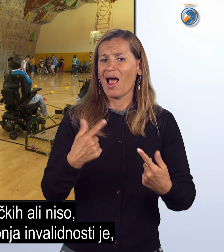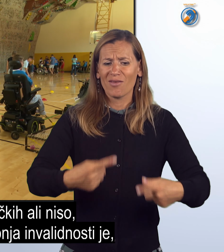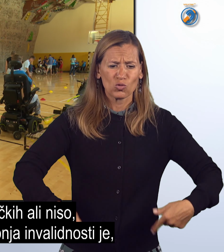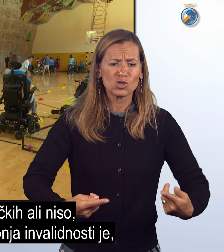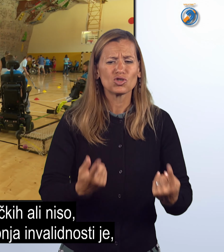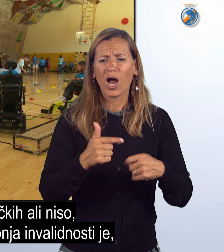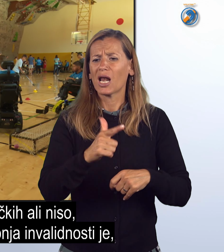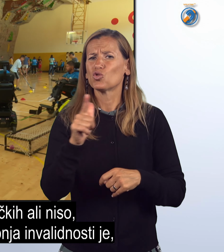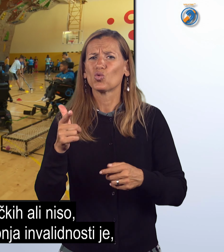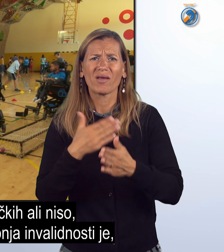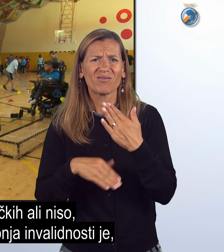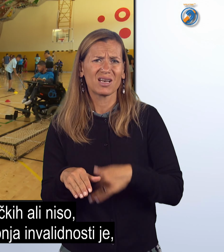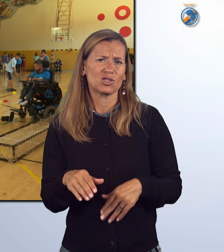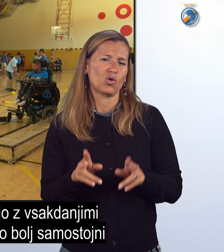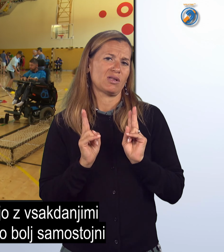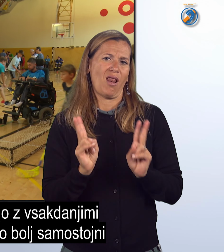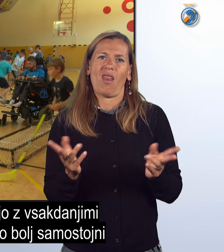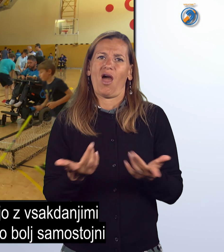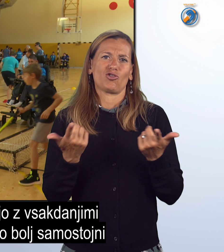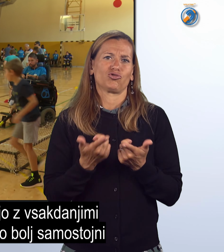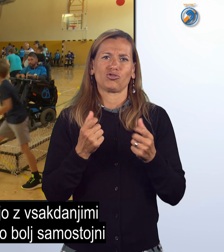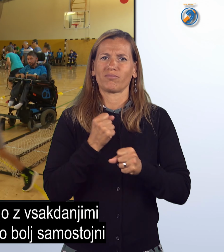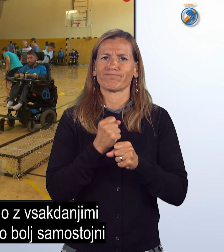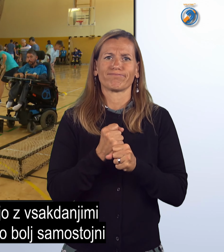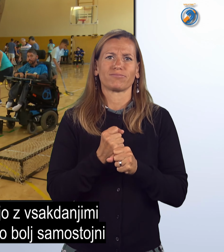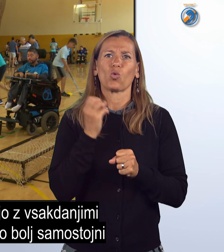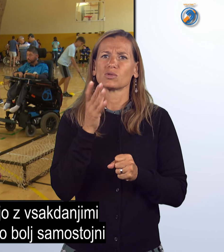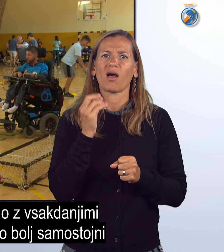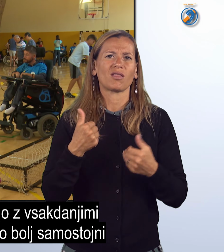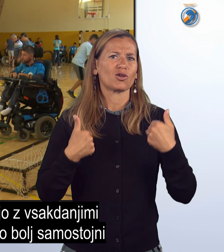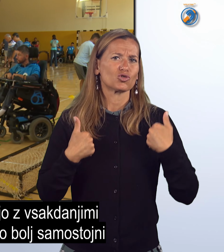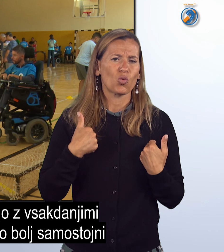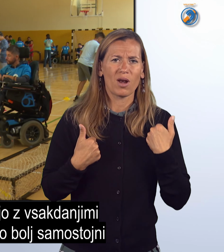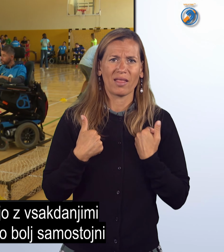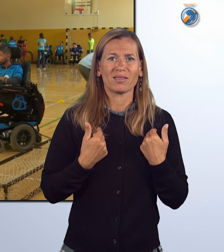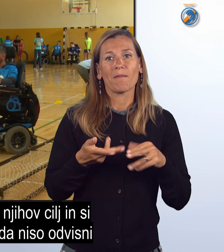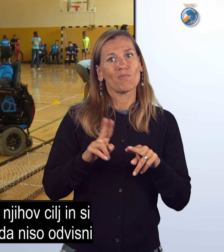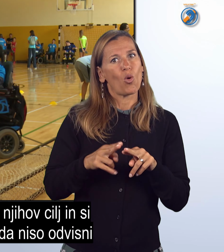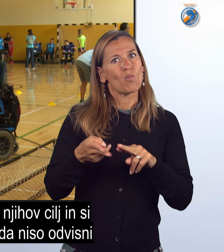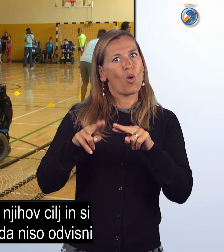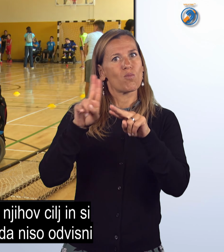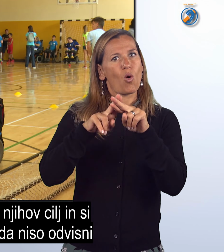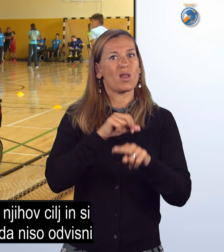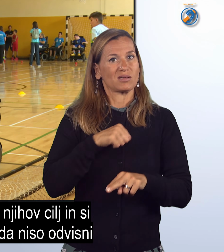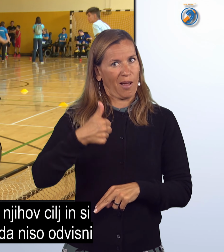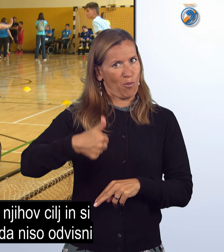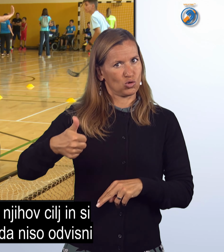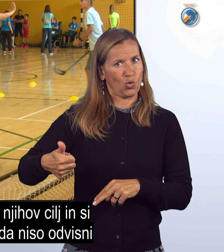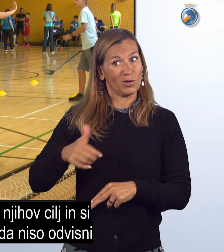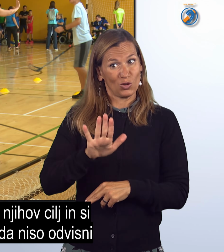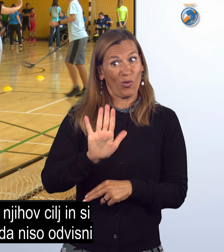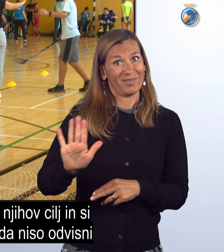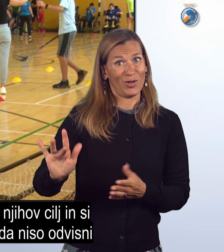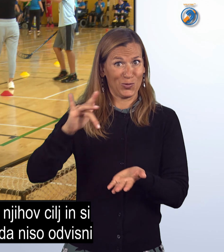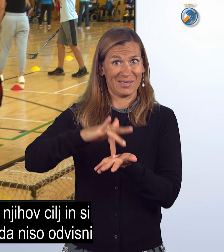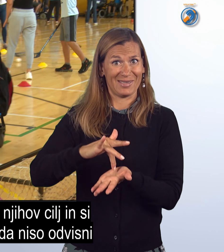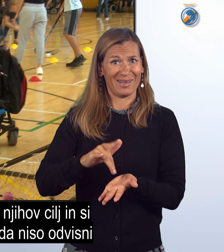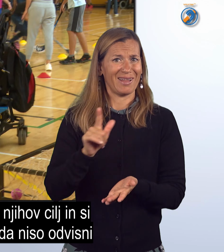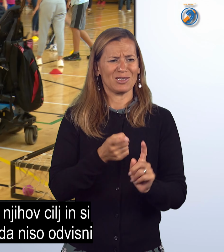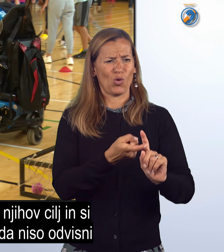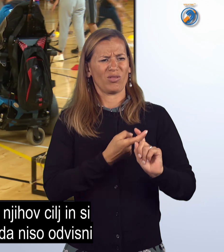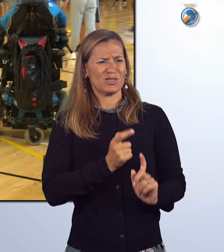niso, ker bilo kakšna stopnja invalidnosti, laži se spopadajo vsakodnevne aktivnosti. Vedno bolj samostojni ratujo, kar je v bistvu njihov cilj in se tudi sami želijo,